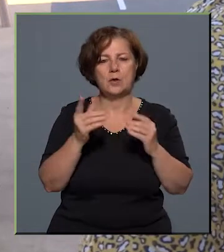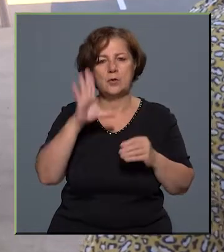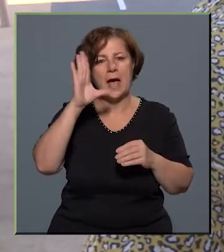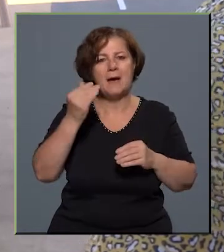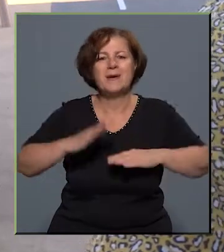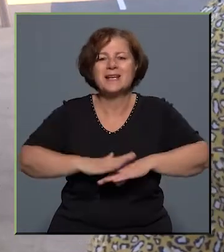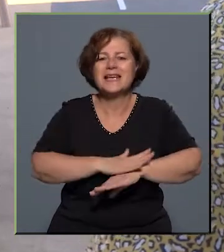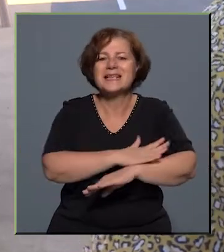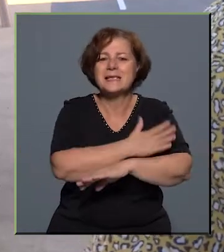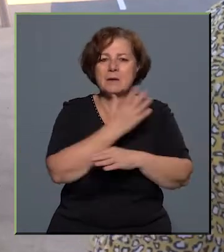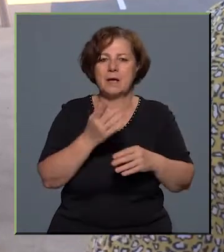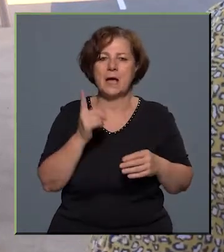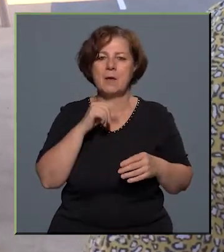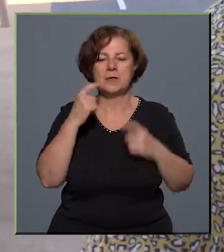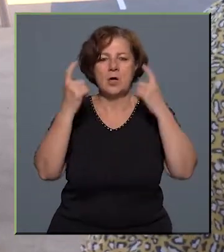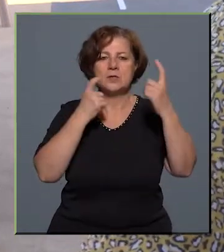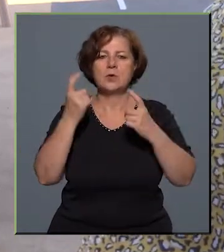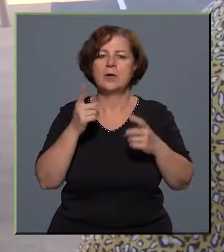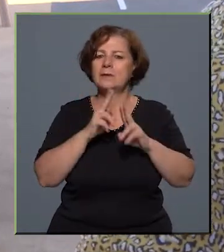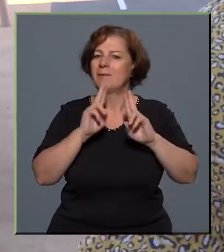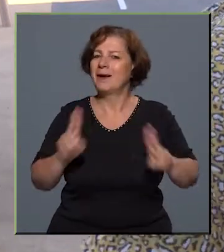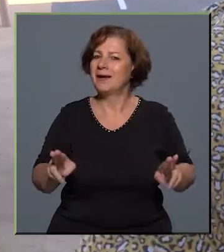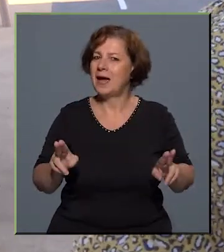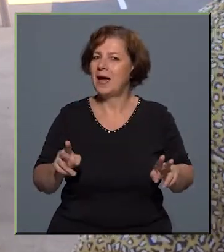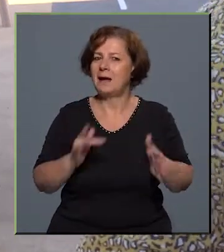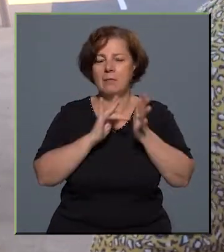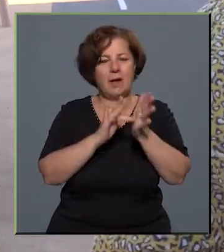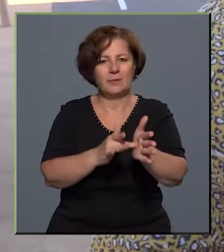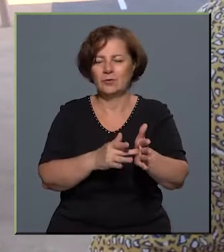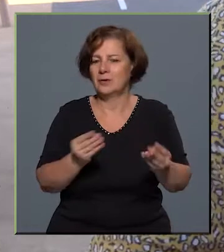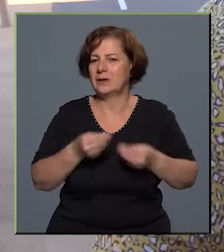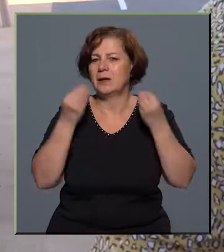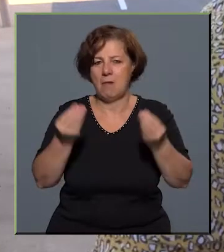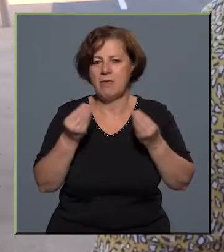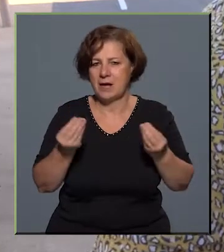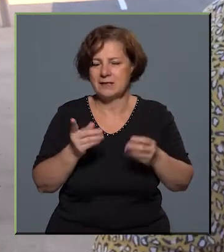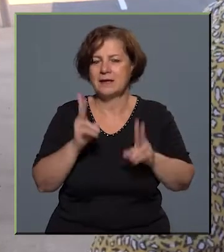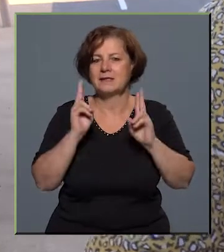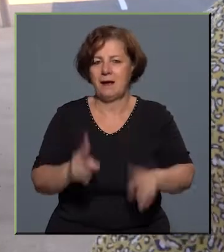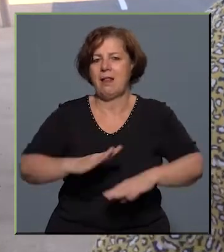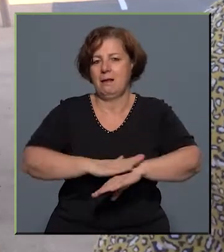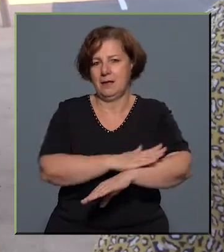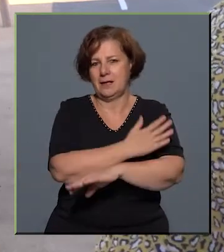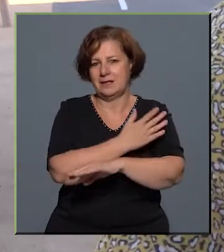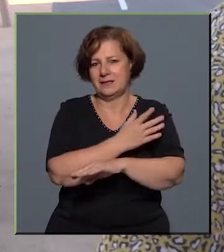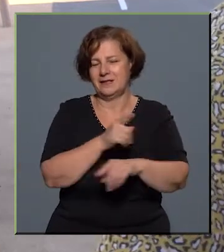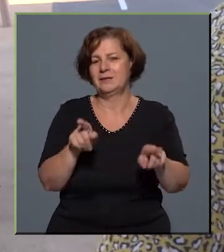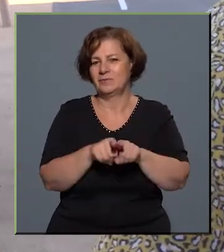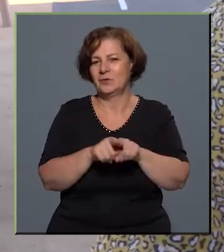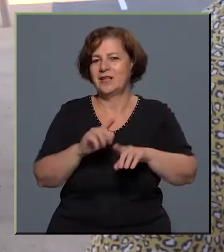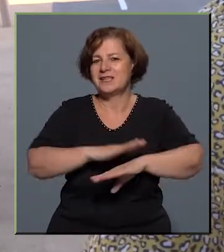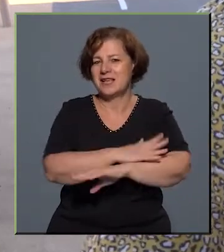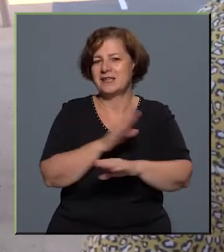emberi érzelmekkel, amit azt gondolom nem kell megint csak megmutatni, megmagyarázni, ezt érezni kell. Ezt érzik szerintem a